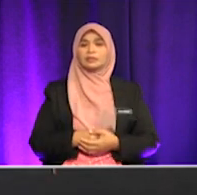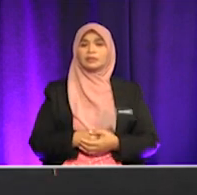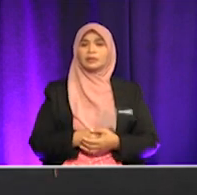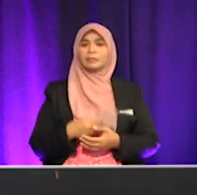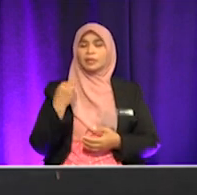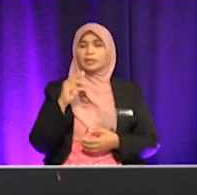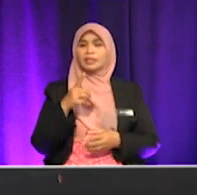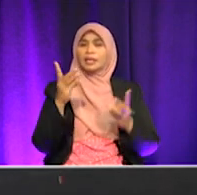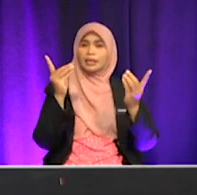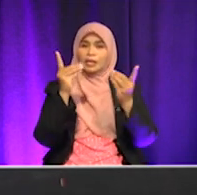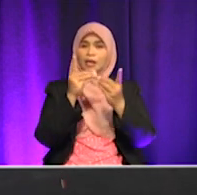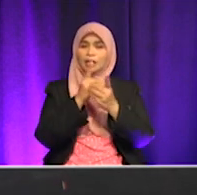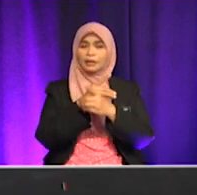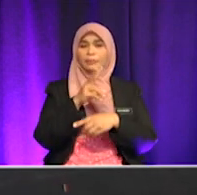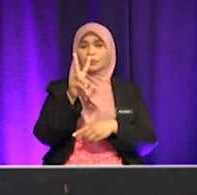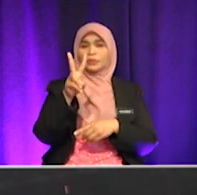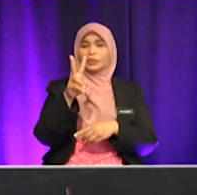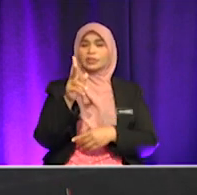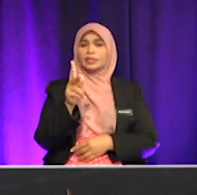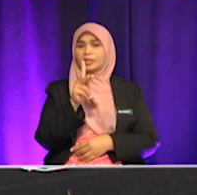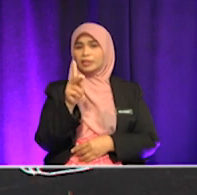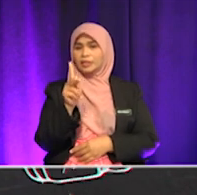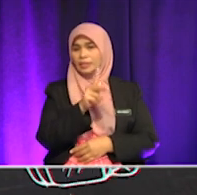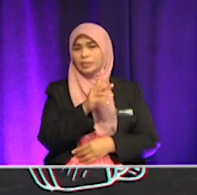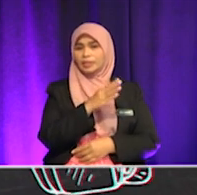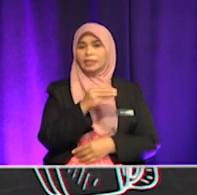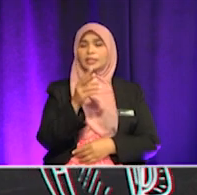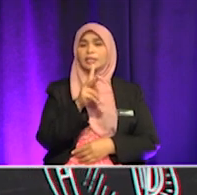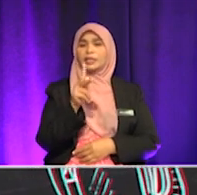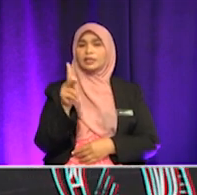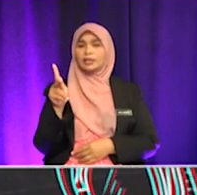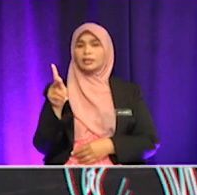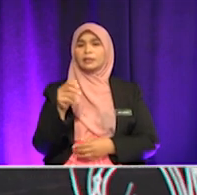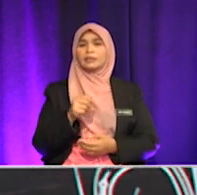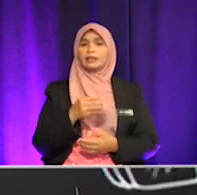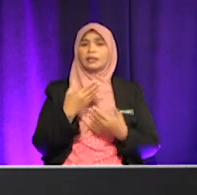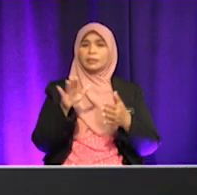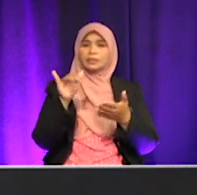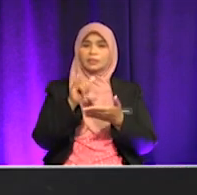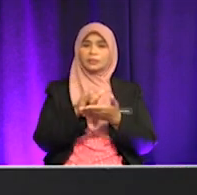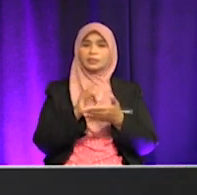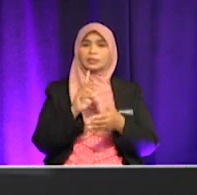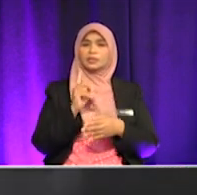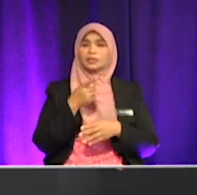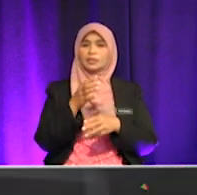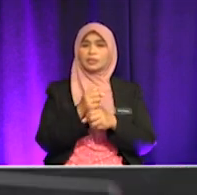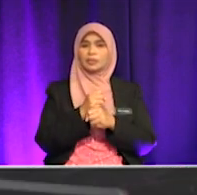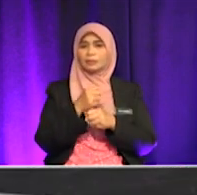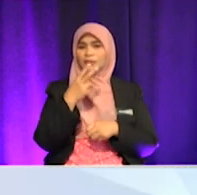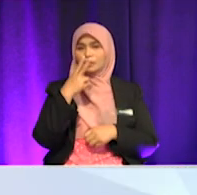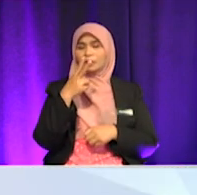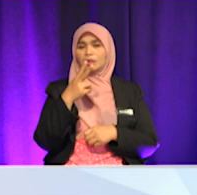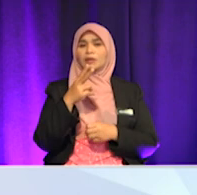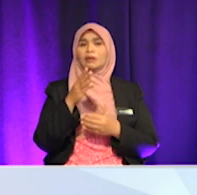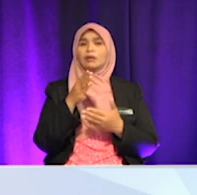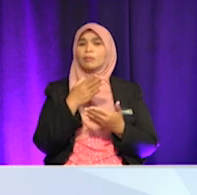kita darabkan kedua-dua belah kiri dan kanan dengan 2M. Okay, lepas tu dapat lihat di situ kita hanya potong sahaja